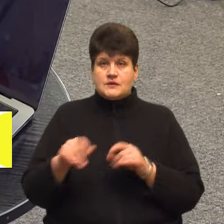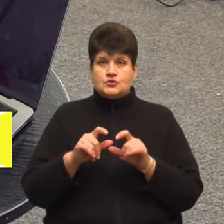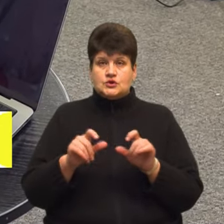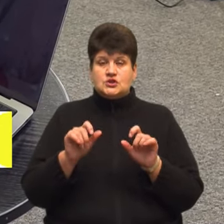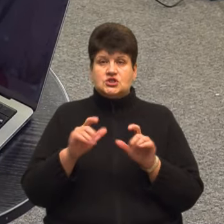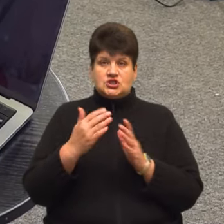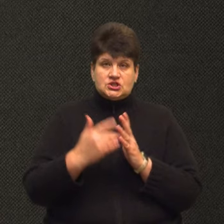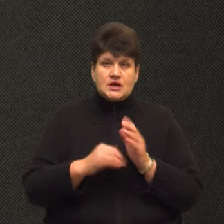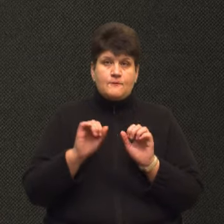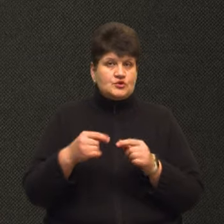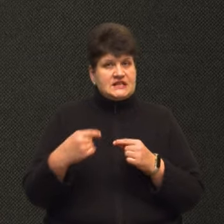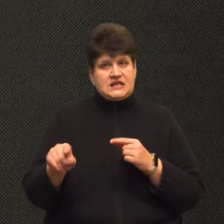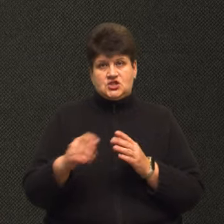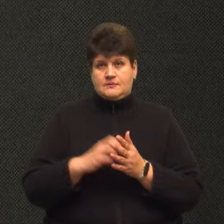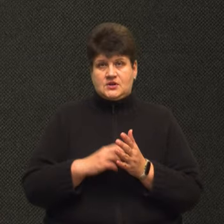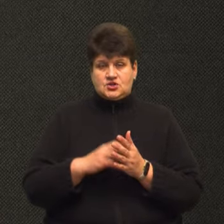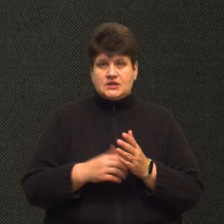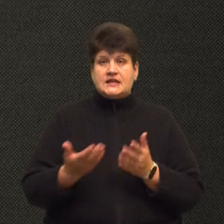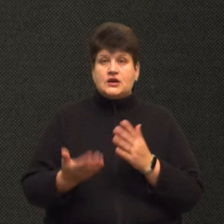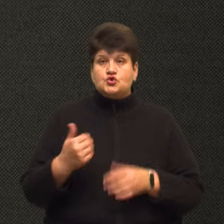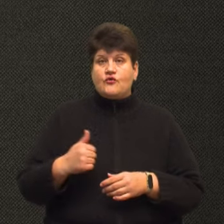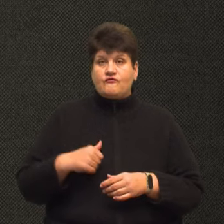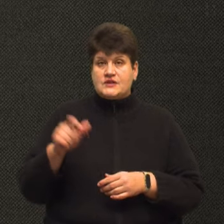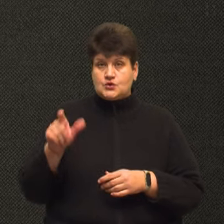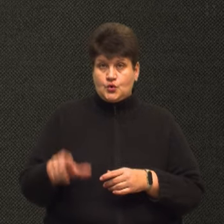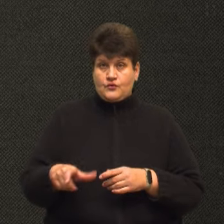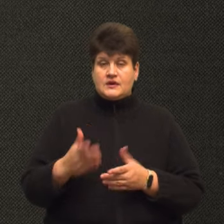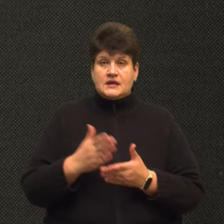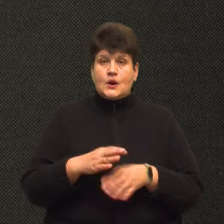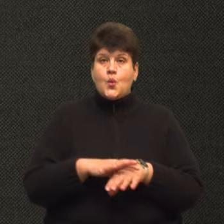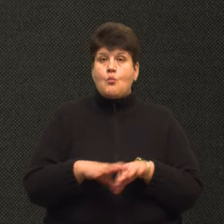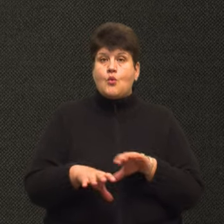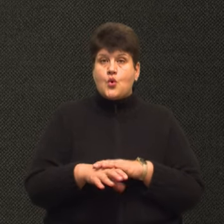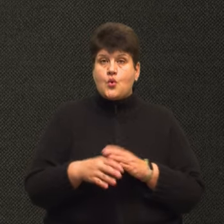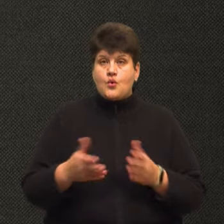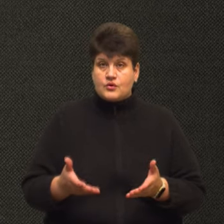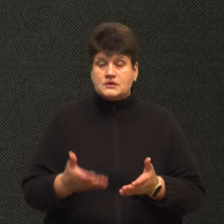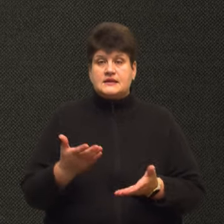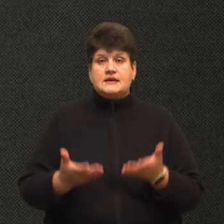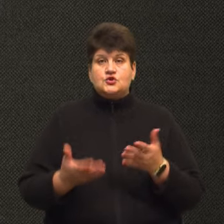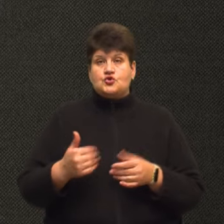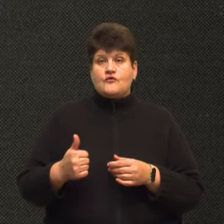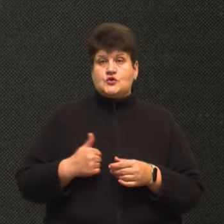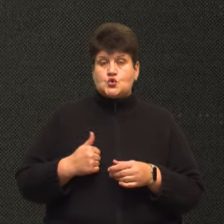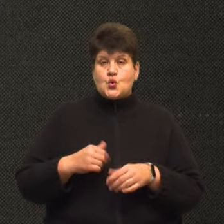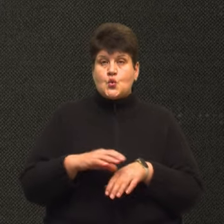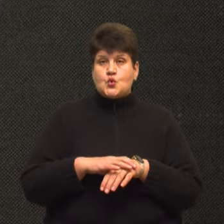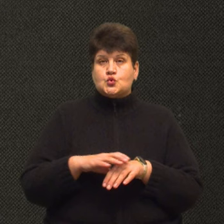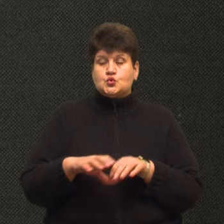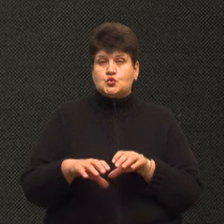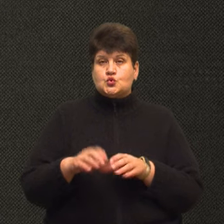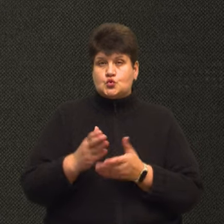з інші причини якщо військовий перебуває у полоні якщо військовослужбовця ВЛК